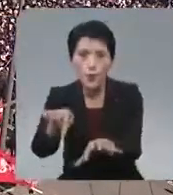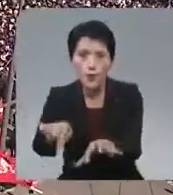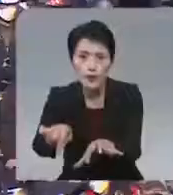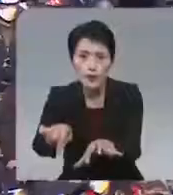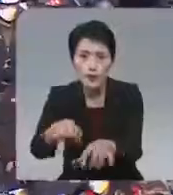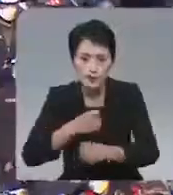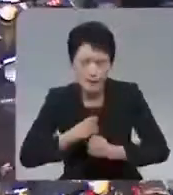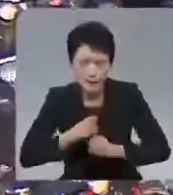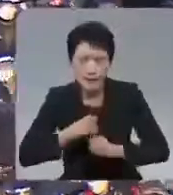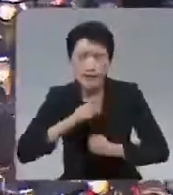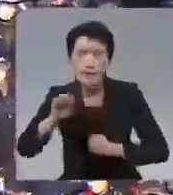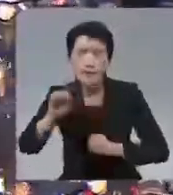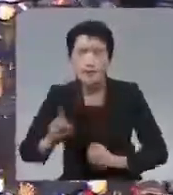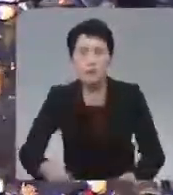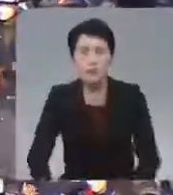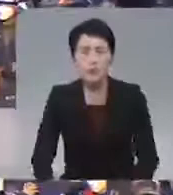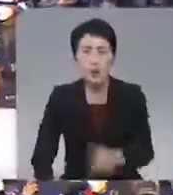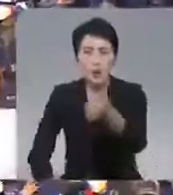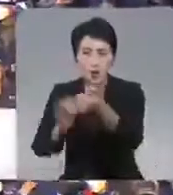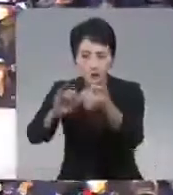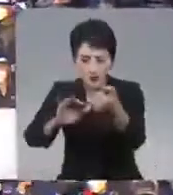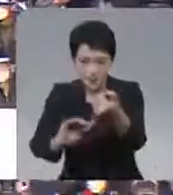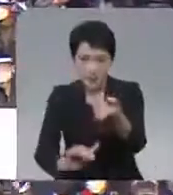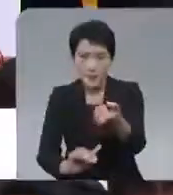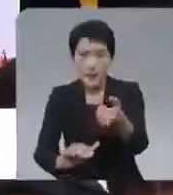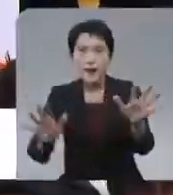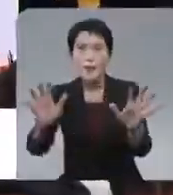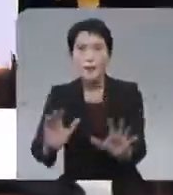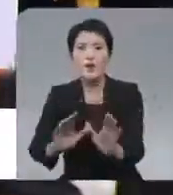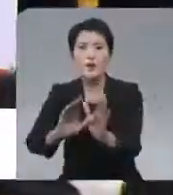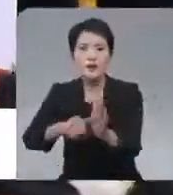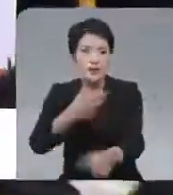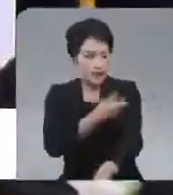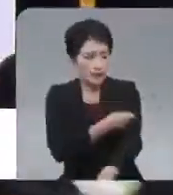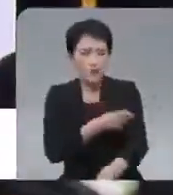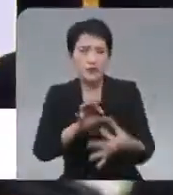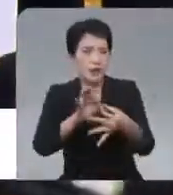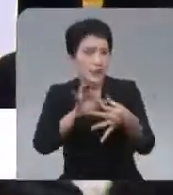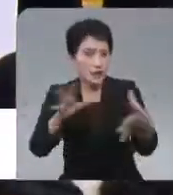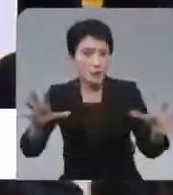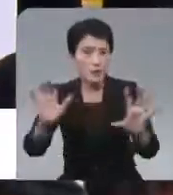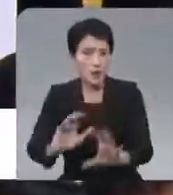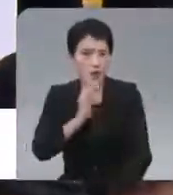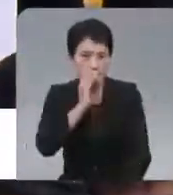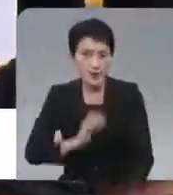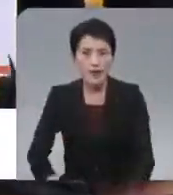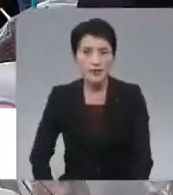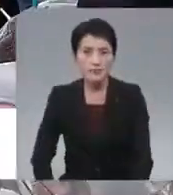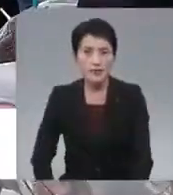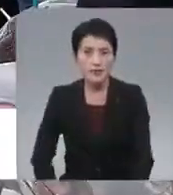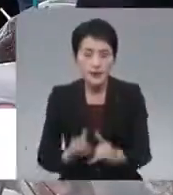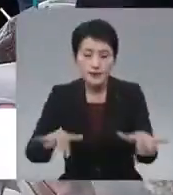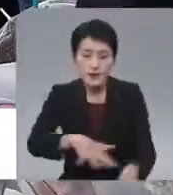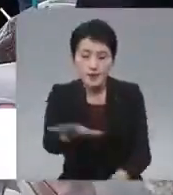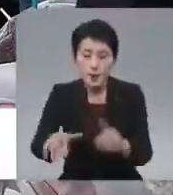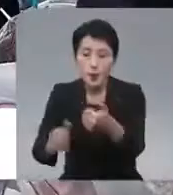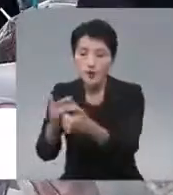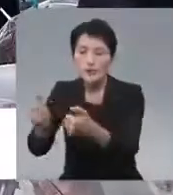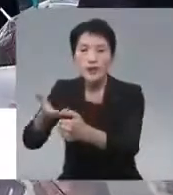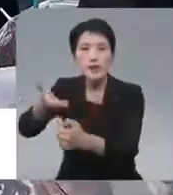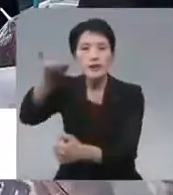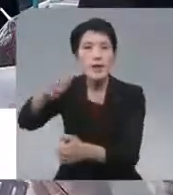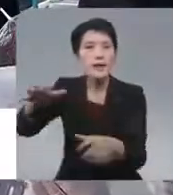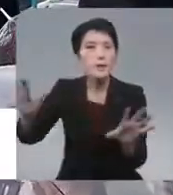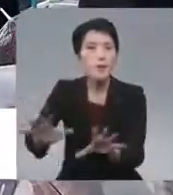en raison de ces nouvelles mesures renforcées qui seront appliqués jusqu'au 2 janvier 2022 par ailleurs les dispositifs préventifs